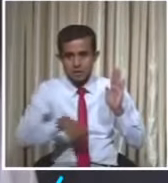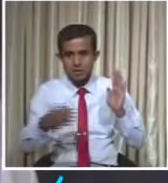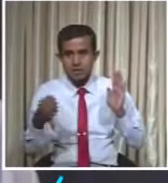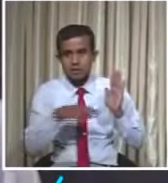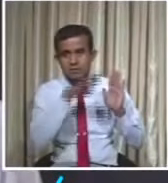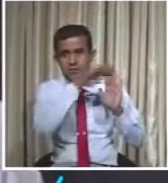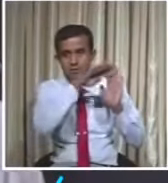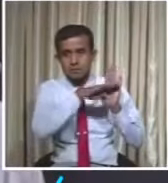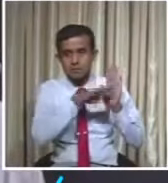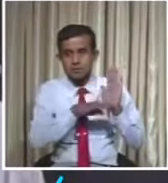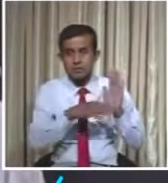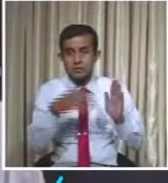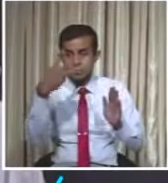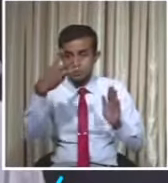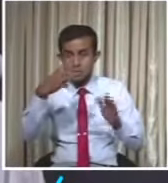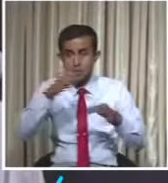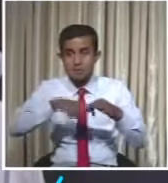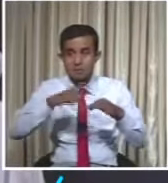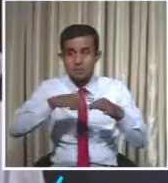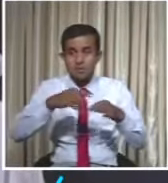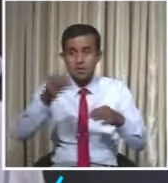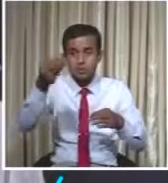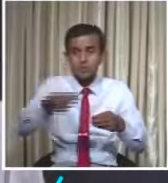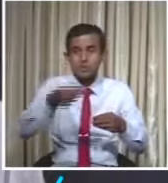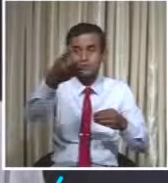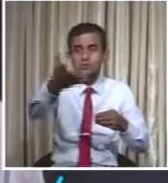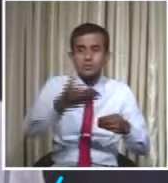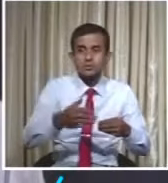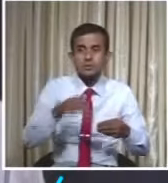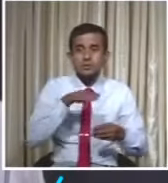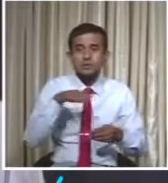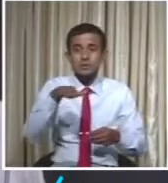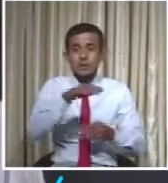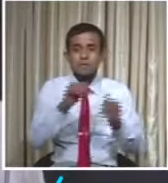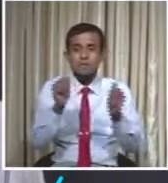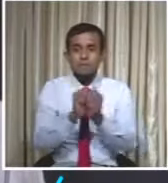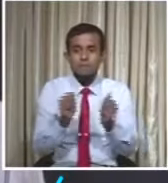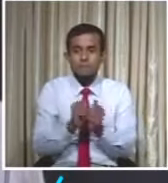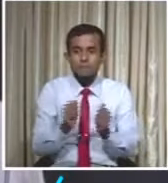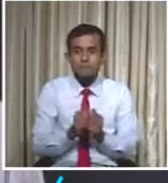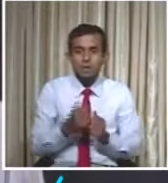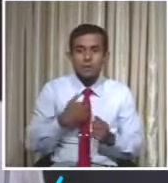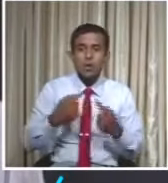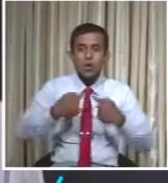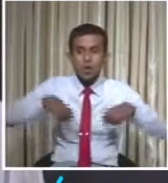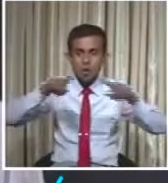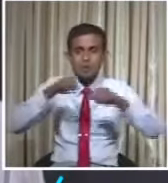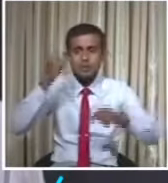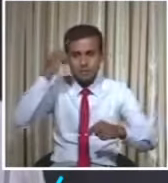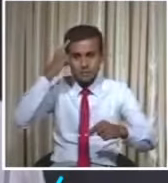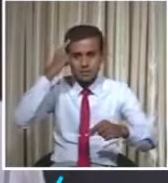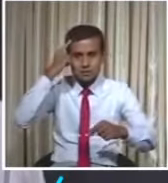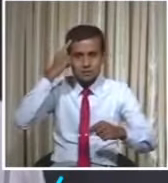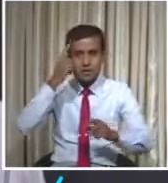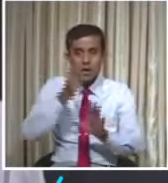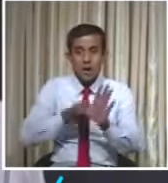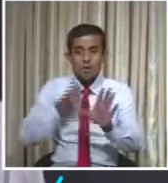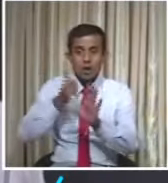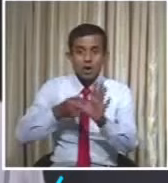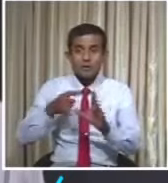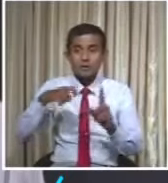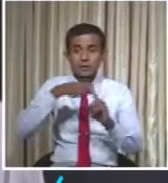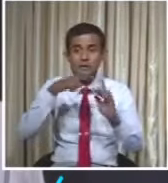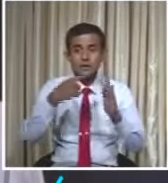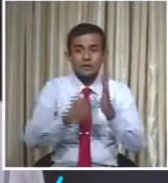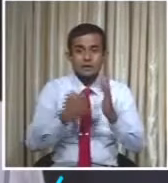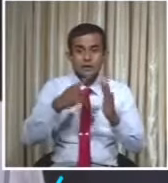කරුණු පහෙන් කරුණු තුනක් ප්‍රශ්න අහන්න තමුන් ආන්සලට දීලා තියෙන්නේ සභාවක වැඩ කරන ඇටි අපි සියලු දෙනා දන්නවා විශේෂයෙන් අවුරුදු ගණනා කිරපු කිරැල්ල